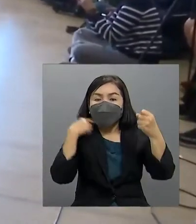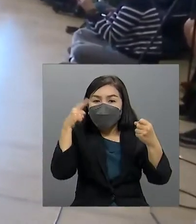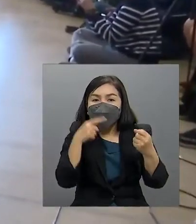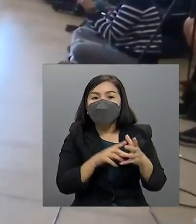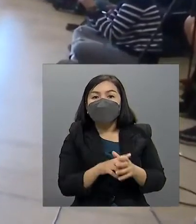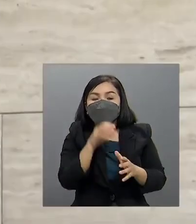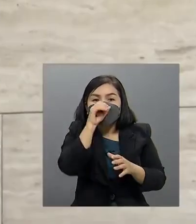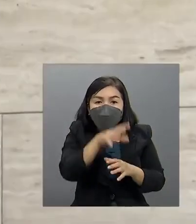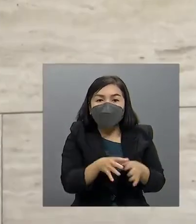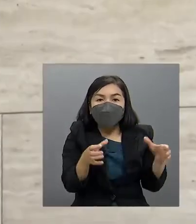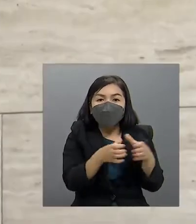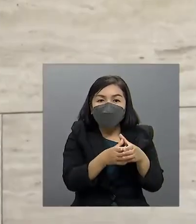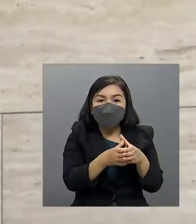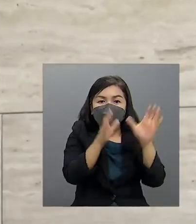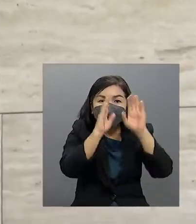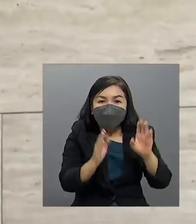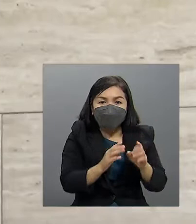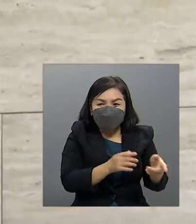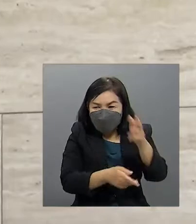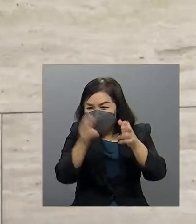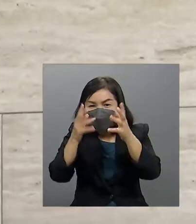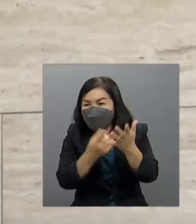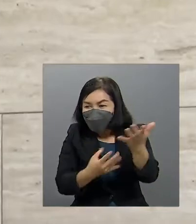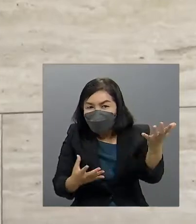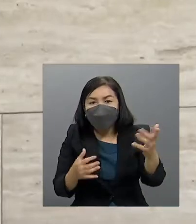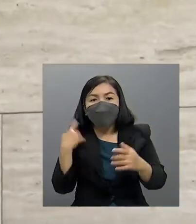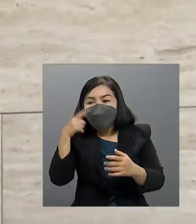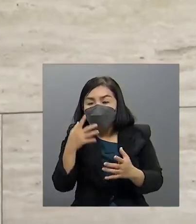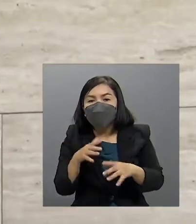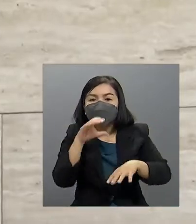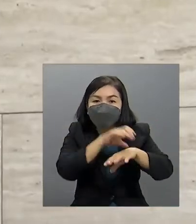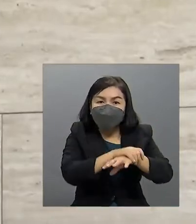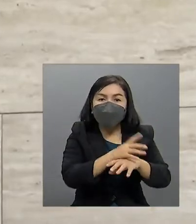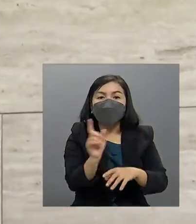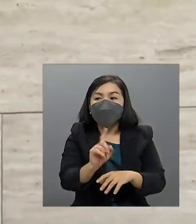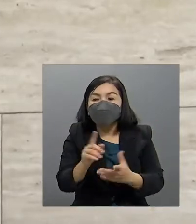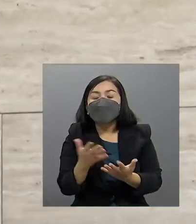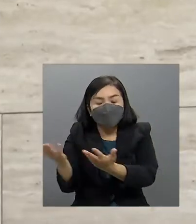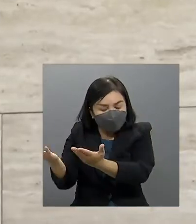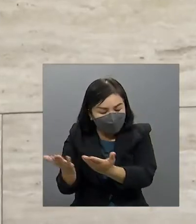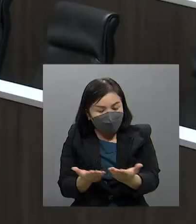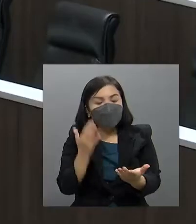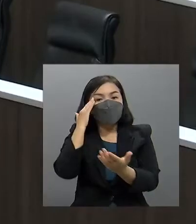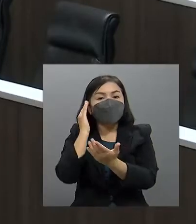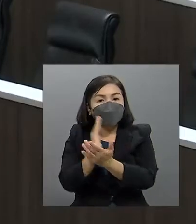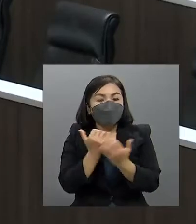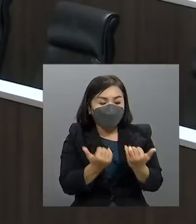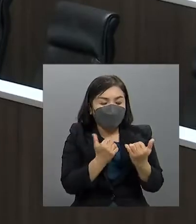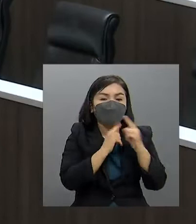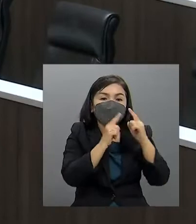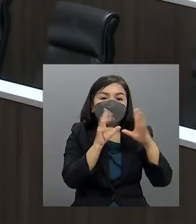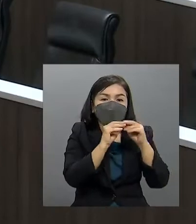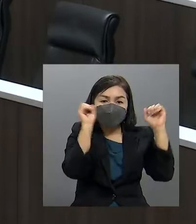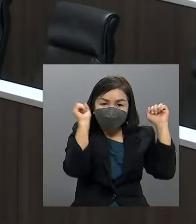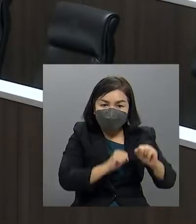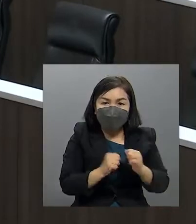ความรุนแรงแทรกซ้อนซึ่งในวันพรุ่งนี้นะคะกรรมาธิการจะลงมติเพื่อเชิญตำรวจเข้ามาชี้แจงค่ะพร้อมกันนี้นะคะก็เรียกร้องไปยังพรรคการเมื